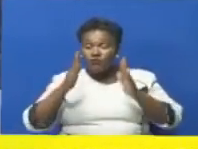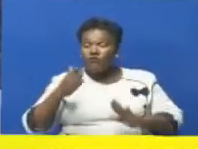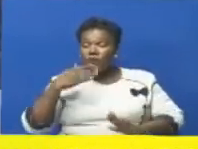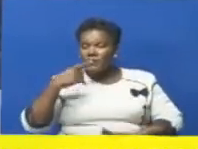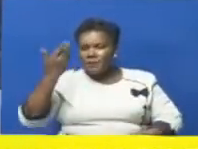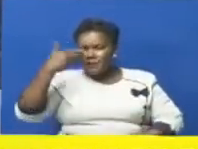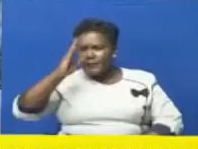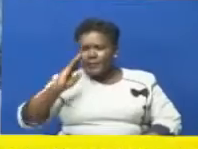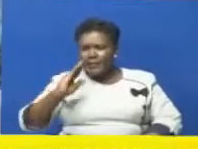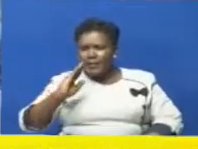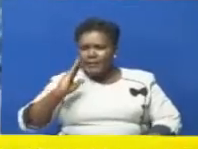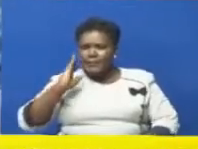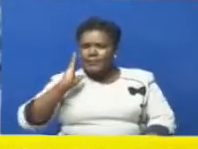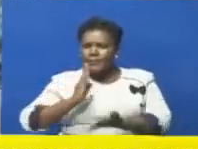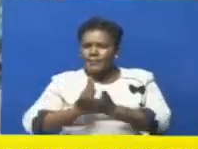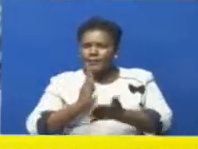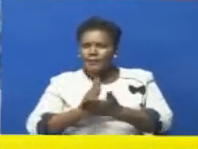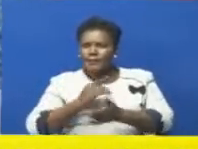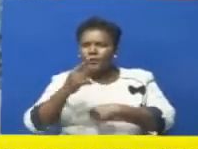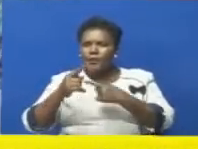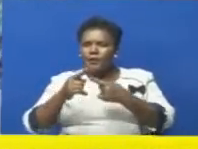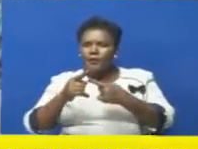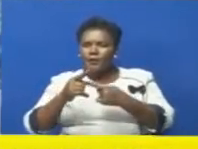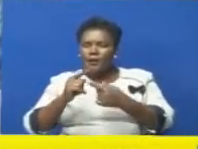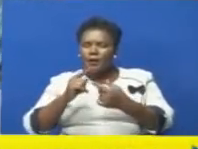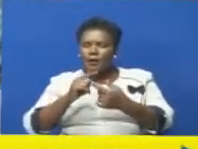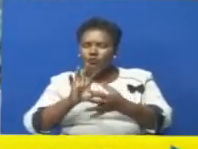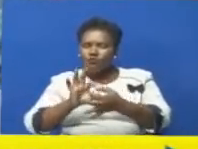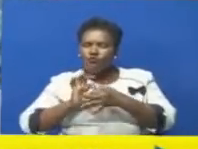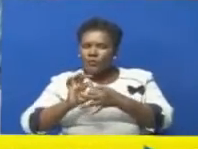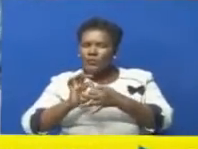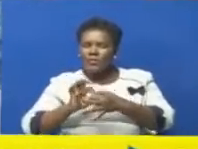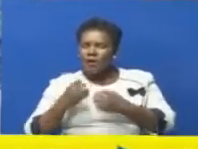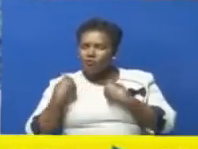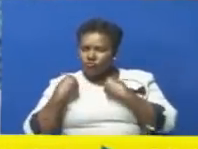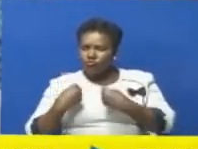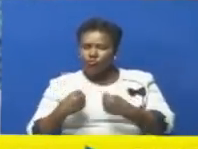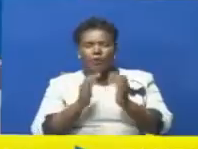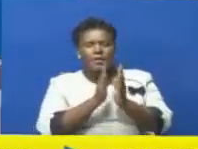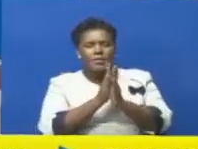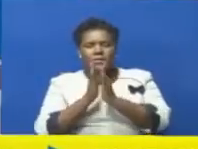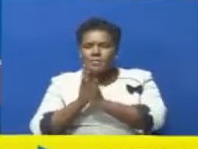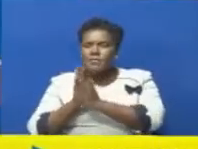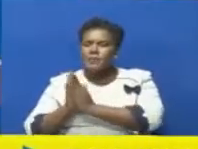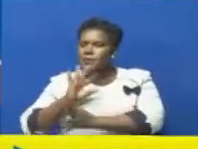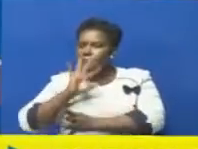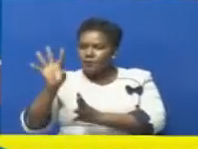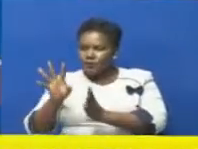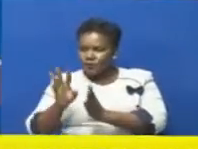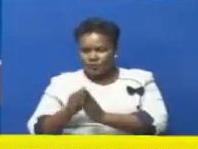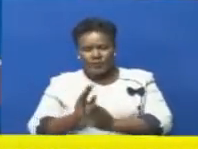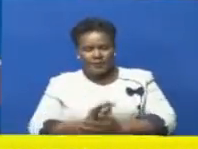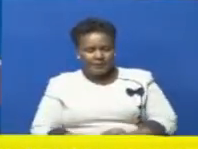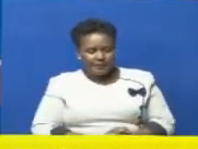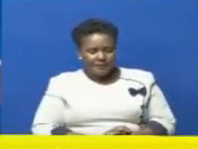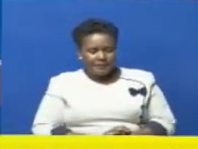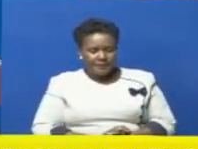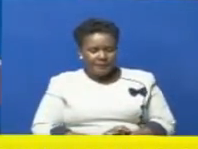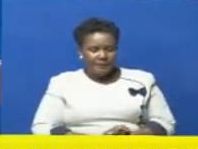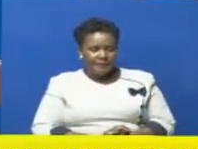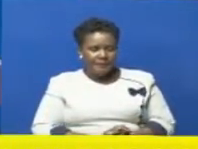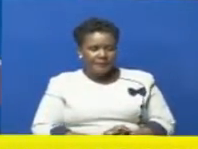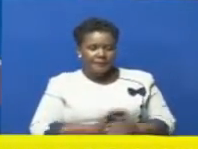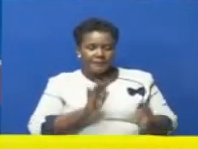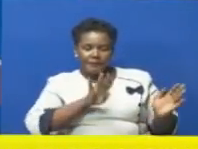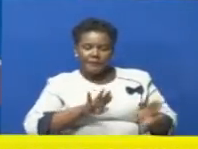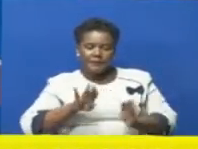ustawi kwa wananchi wake. Charles Mubea, TBC, Bukoba. Na mtu salie huko huko Bukoba